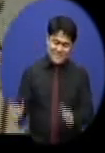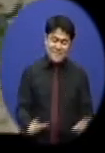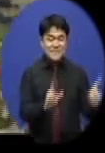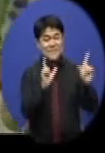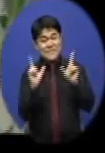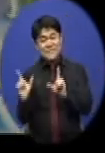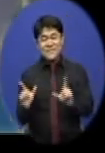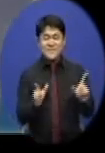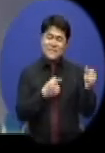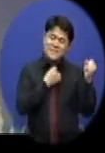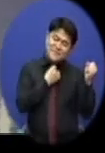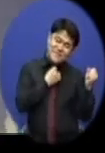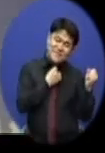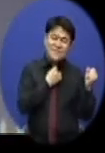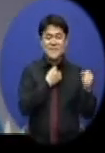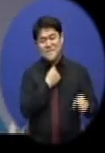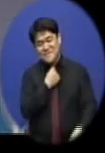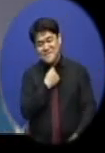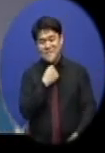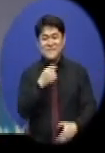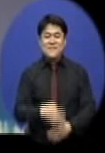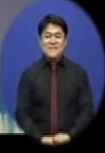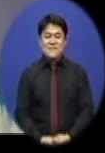한평생을 살아갈래.